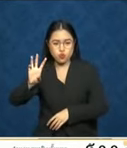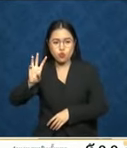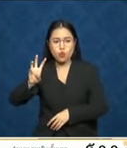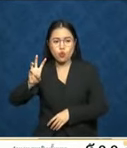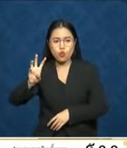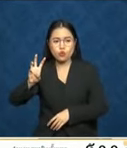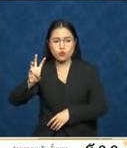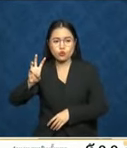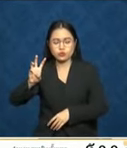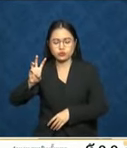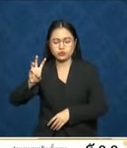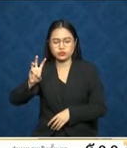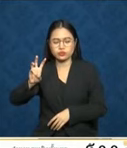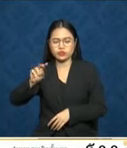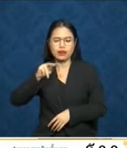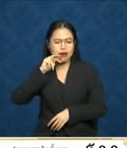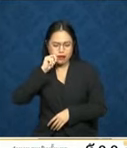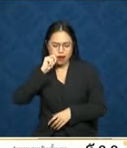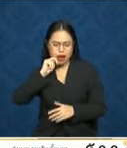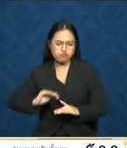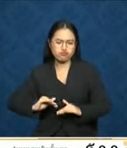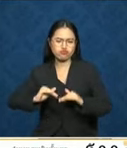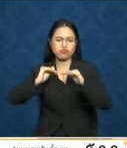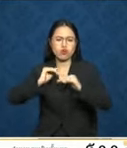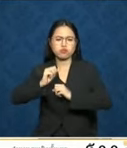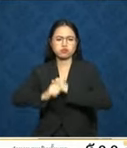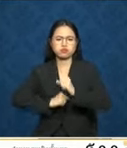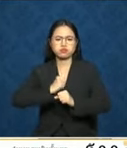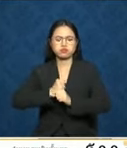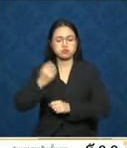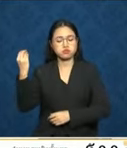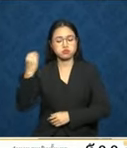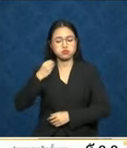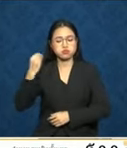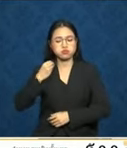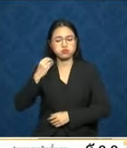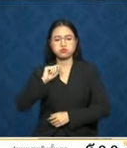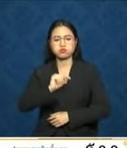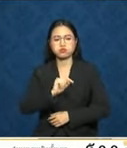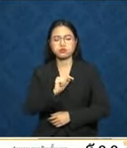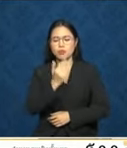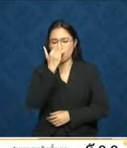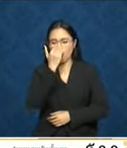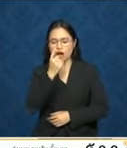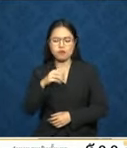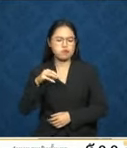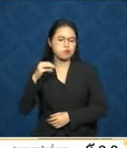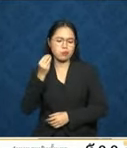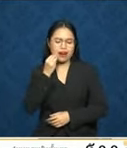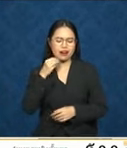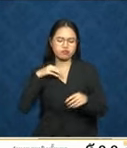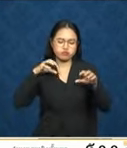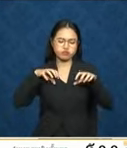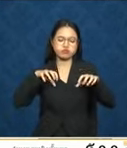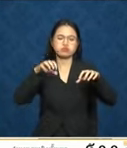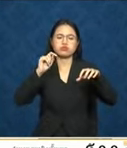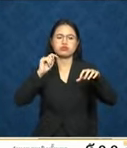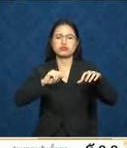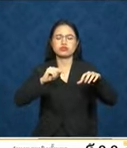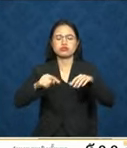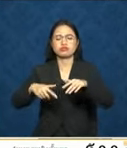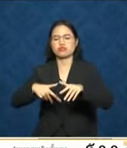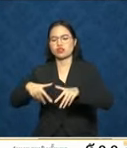ลนาโหนดอำเภอเมืองจังหวัดพัทลุงเนื่องจากหมู่บ้านนี้ค่ะเป็นหมู่บ้านที่ประชาชนเนี่ยประสบปัญห